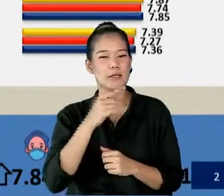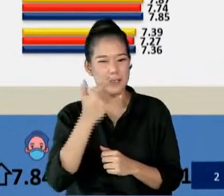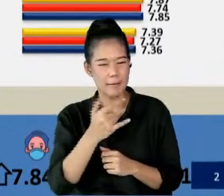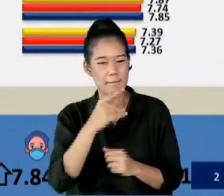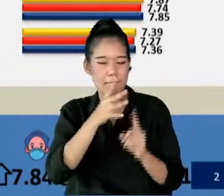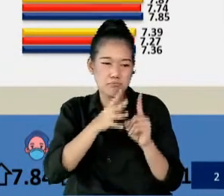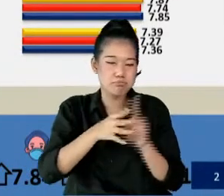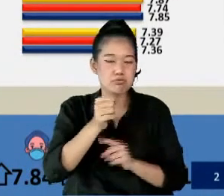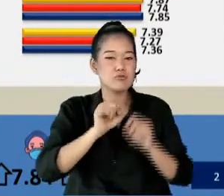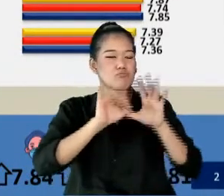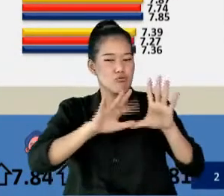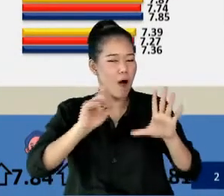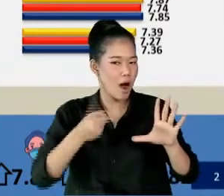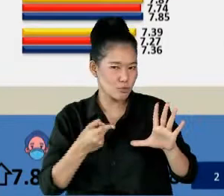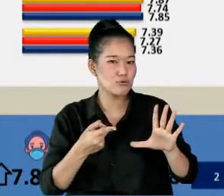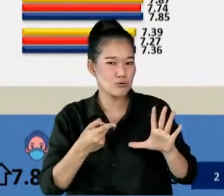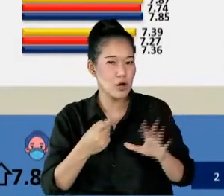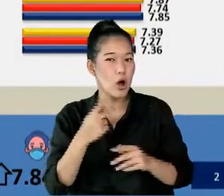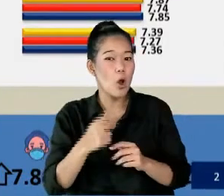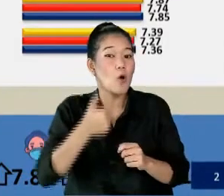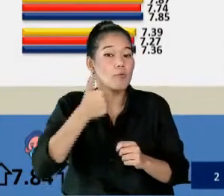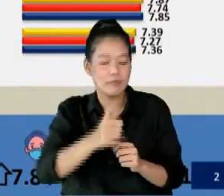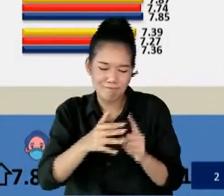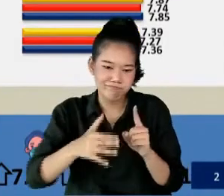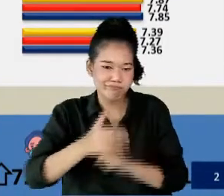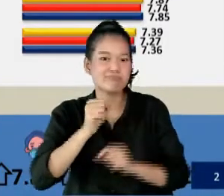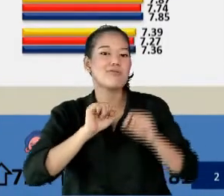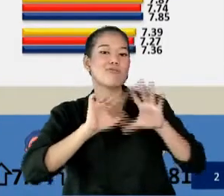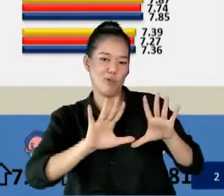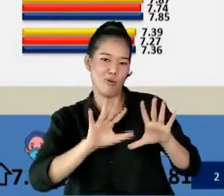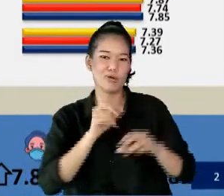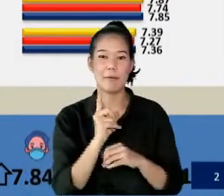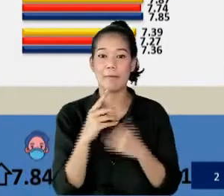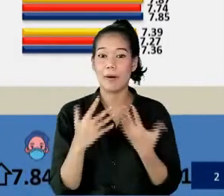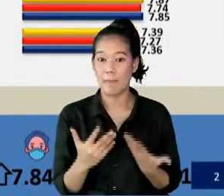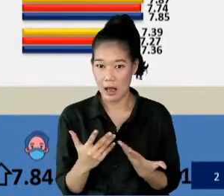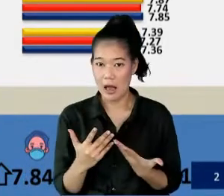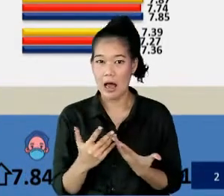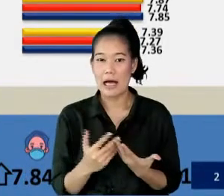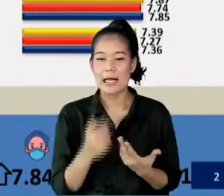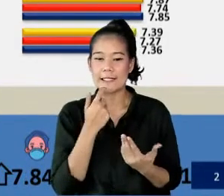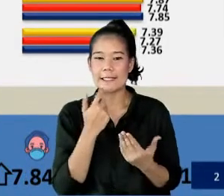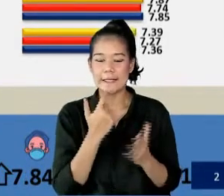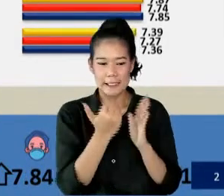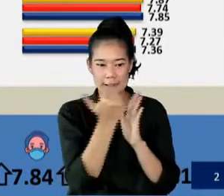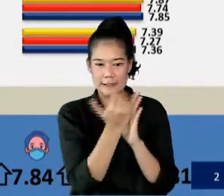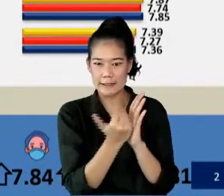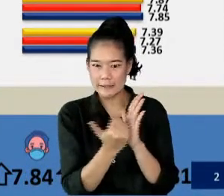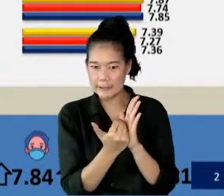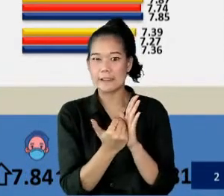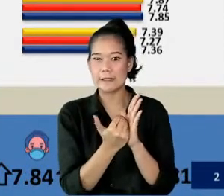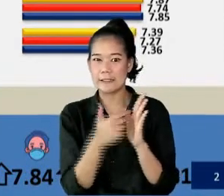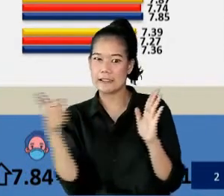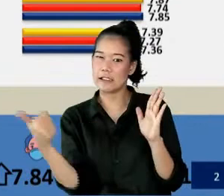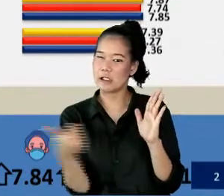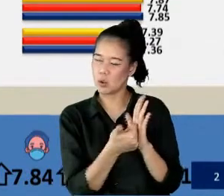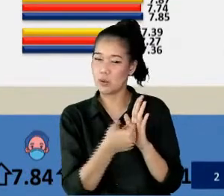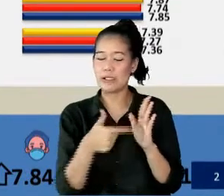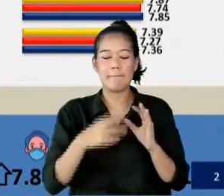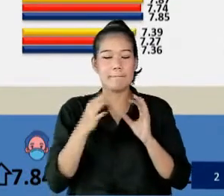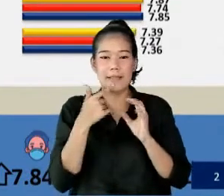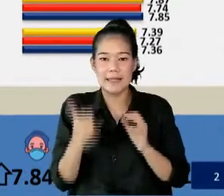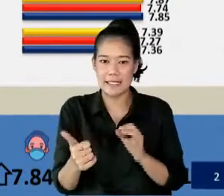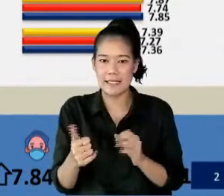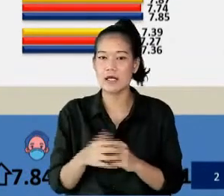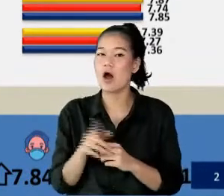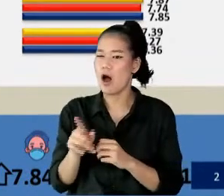menuju 10. Menuju 10? Ya, kalau bisa memang 10, karena bagaimanapun juga disiplin kolektif itu menjadi sangat penting. Ya. 10